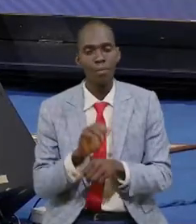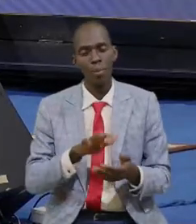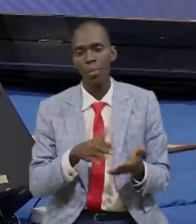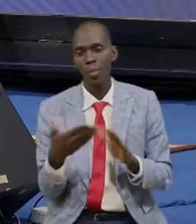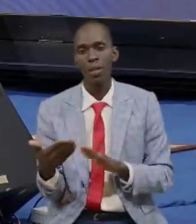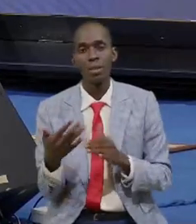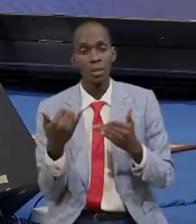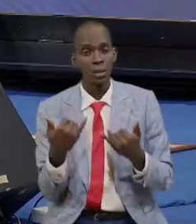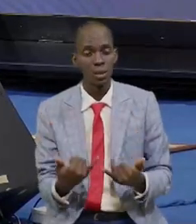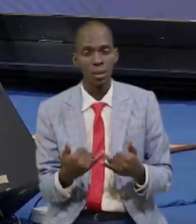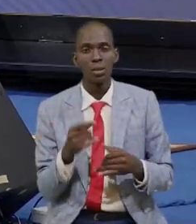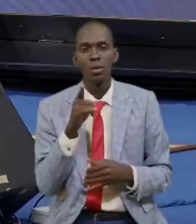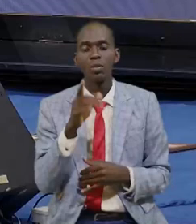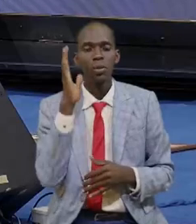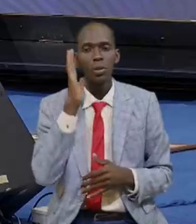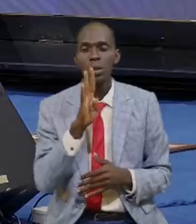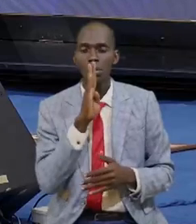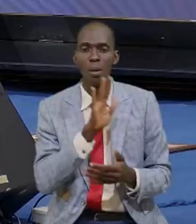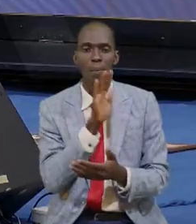La servitude est morte.